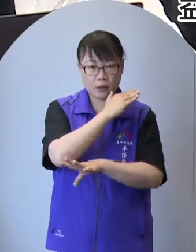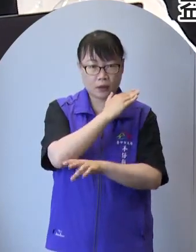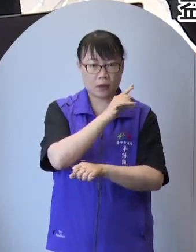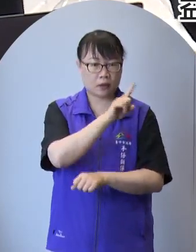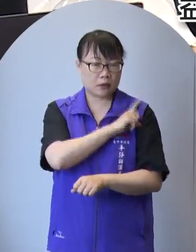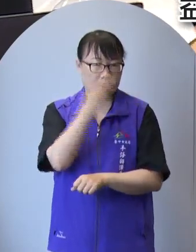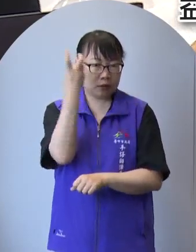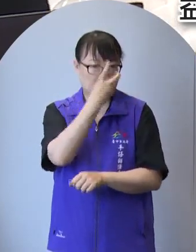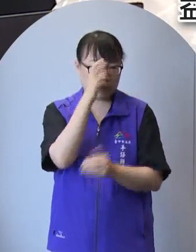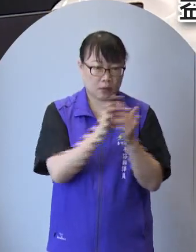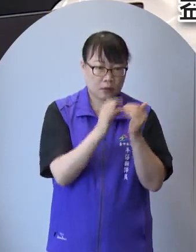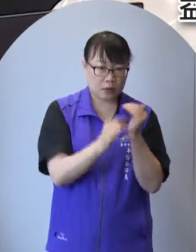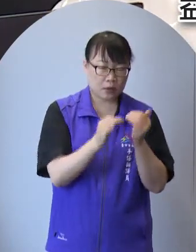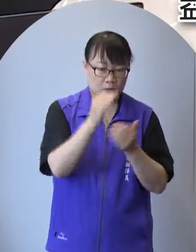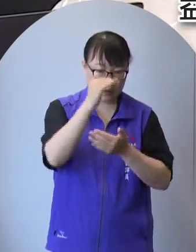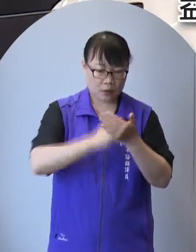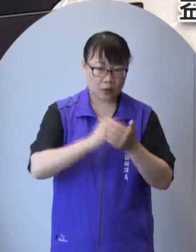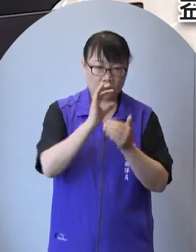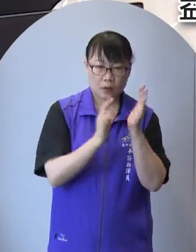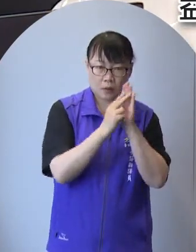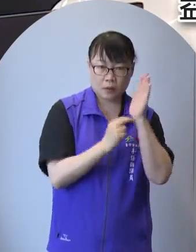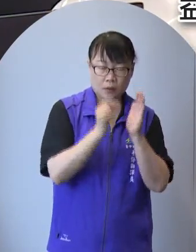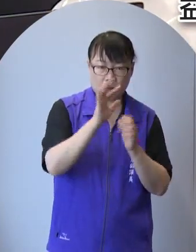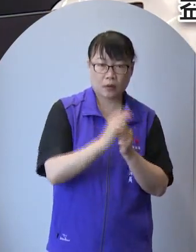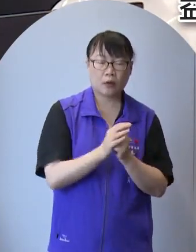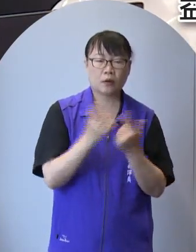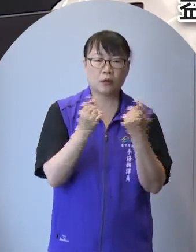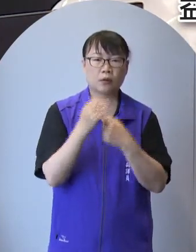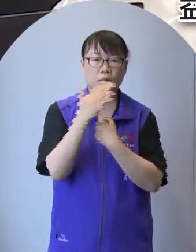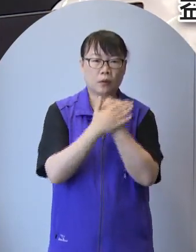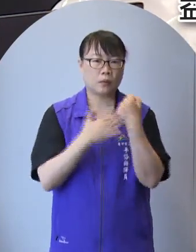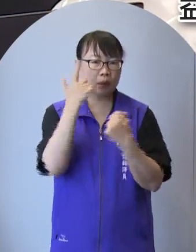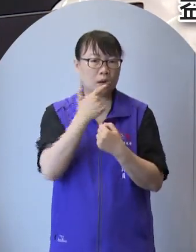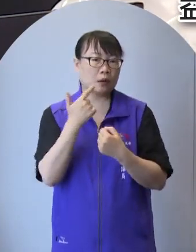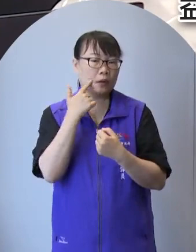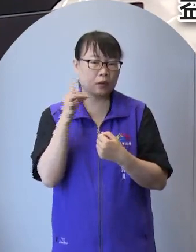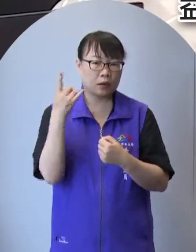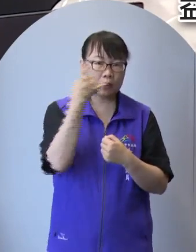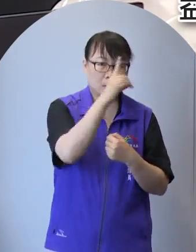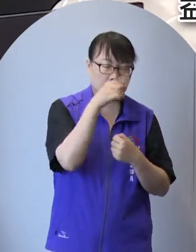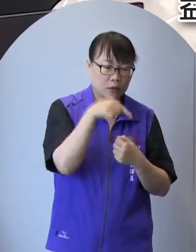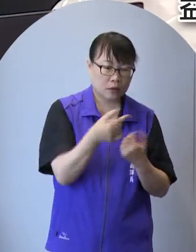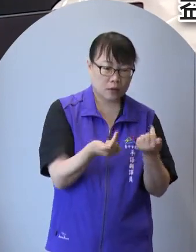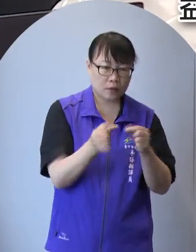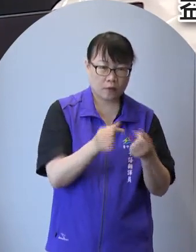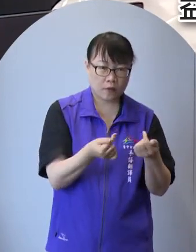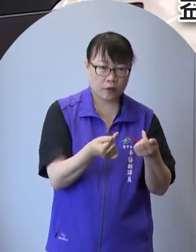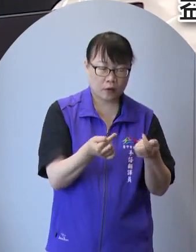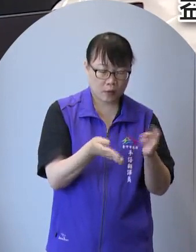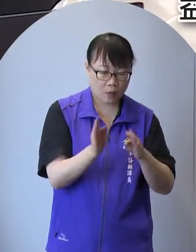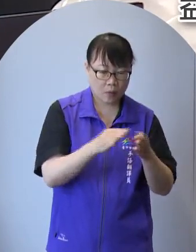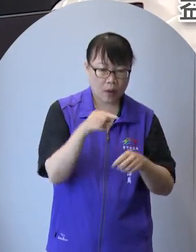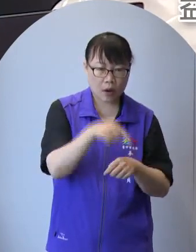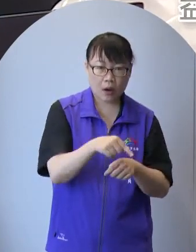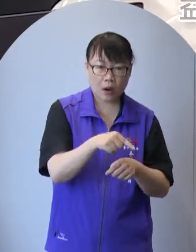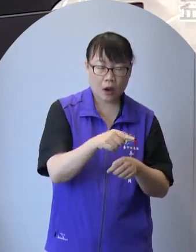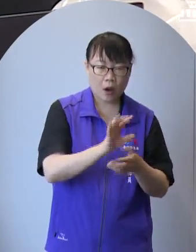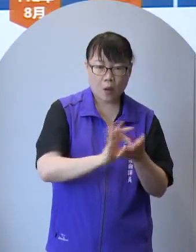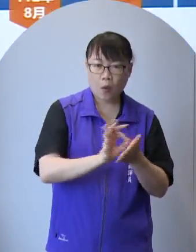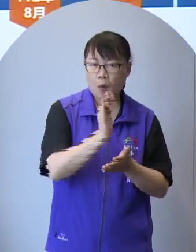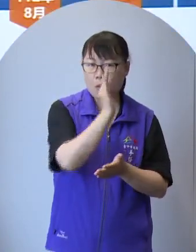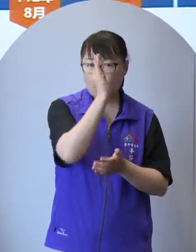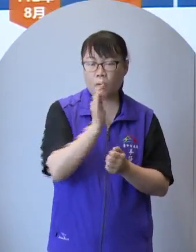连锁饮料店使用宝丽龙的复合材质，哦，宝丽龙的复合材质，因为它比较不耐温，哦，不耐